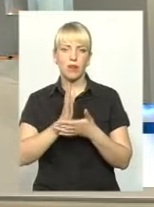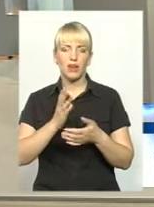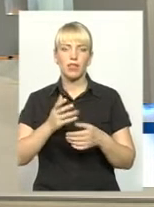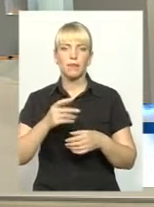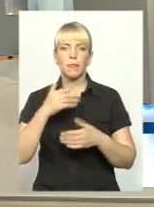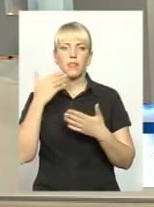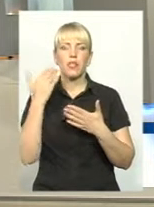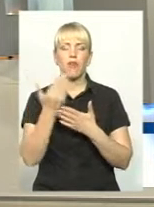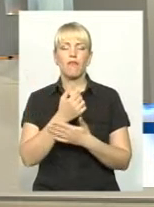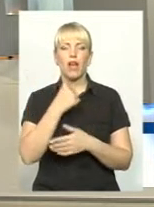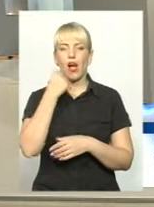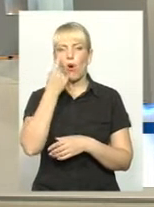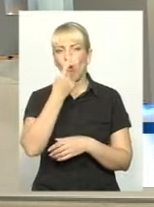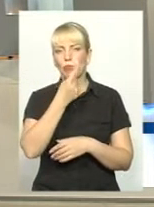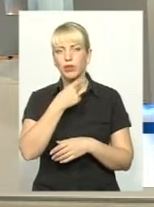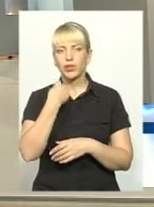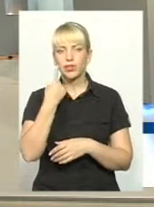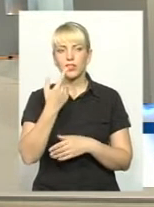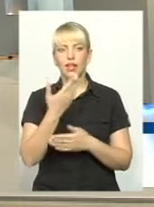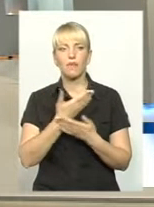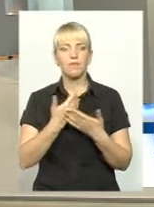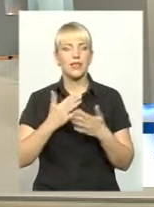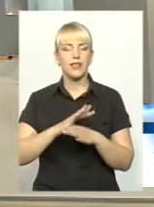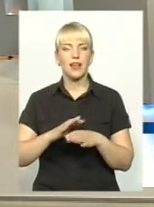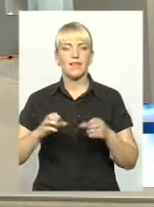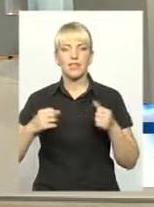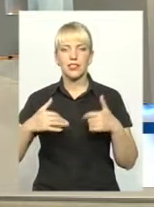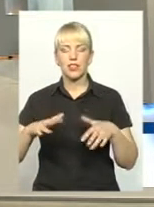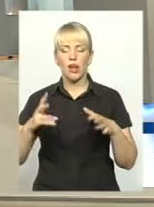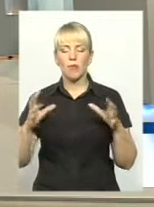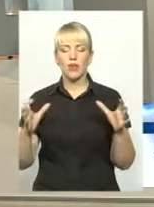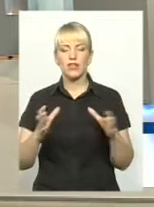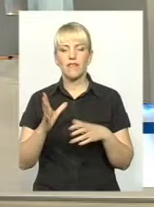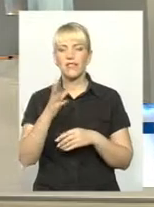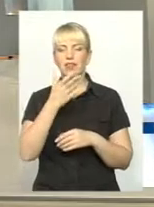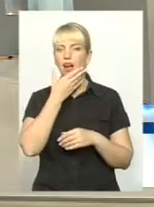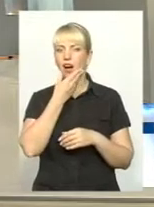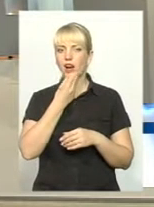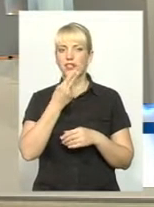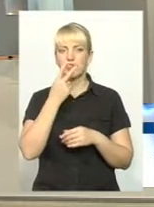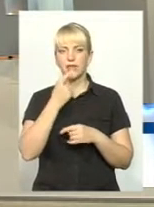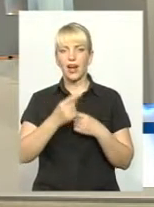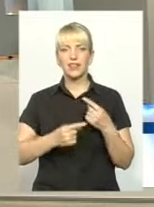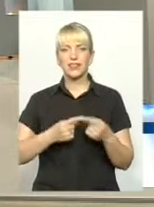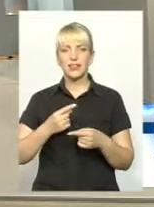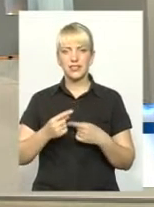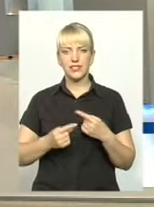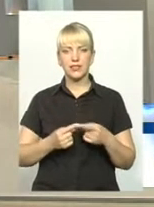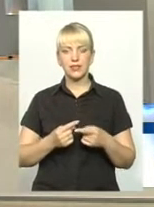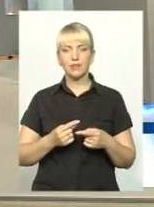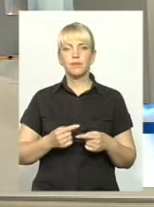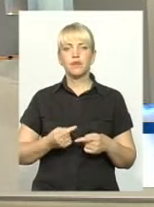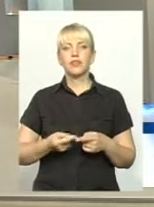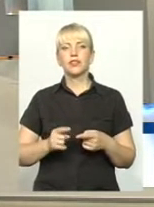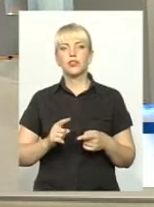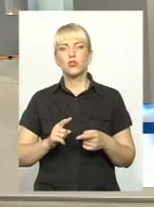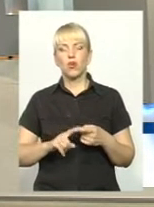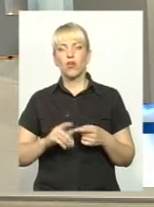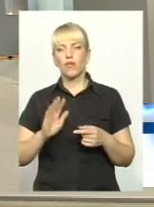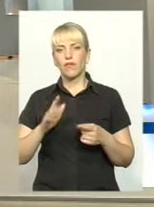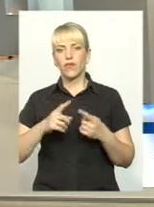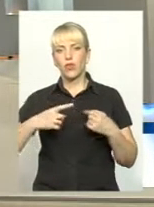обличчя. І ми не втрачаємо, а зберігаємо всі гарні традиції правоохоронного відомства, тому що вони